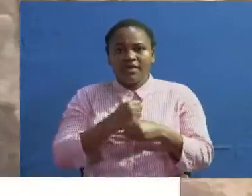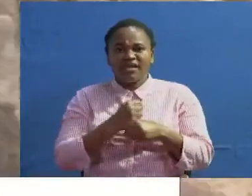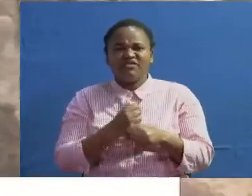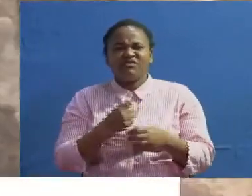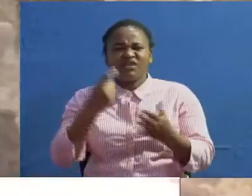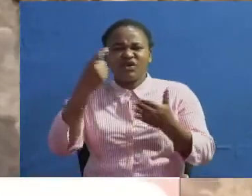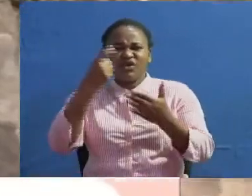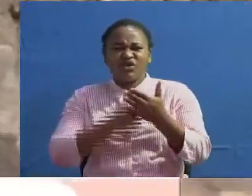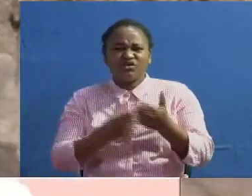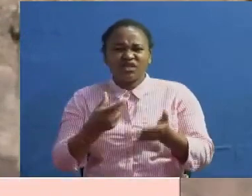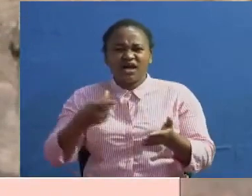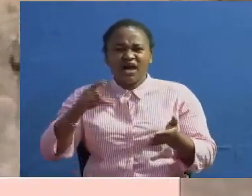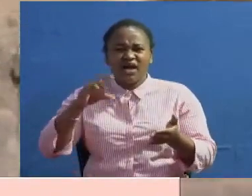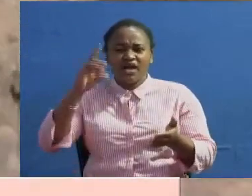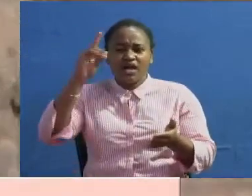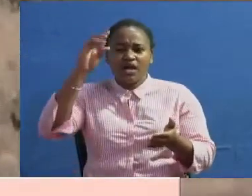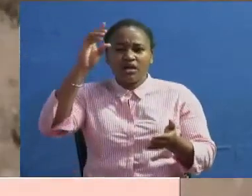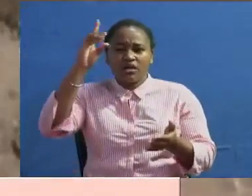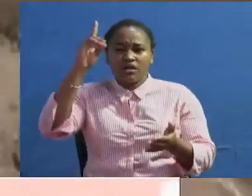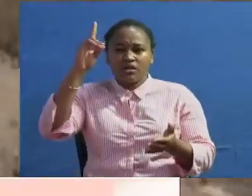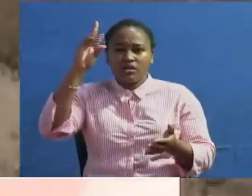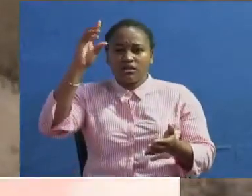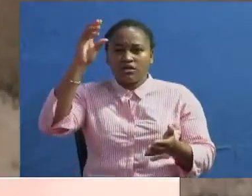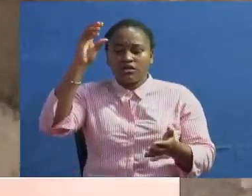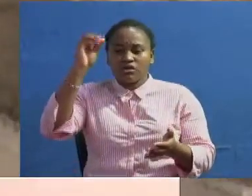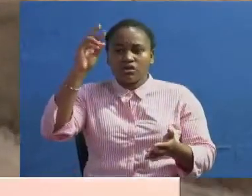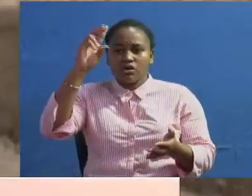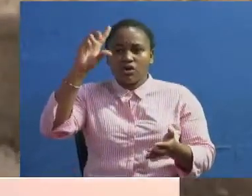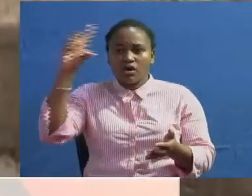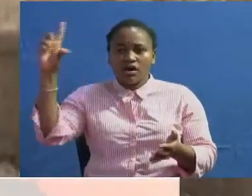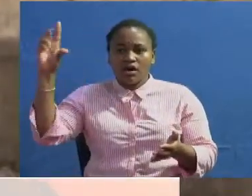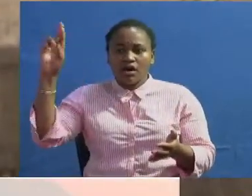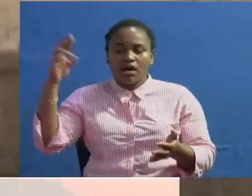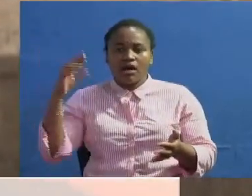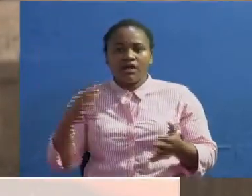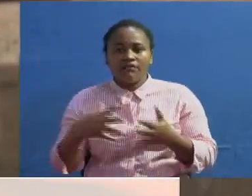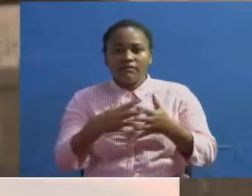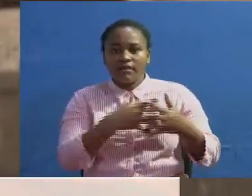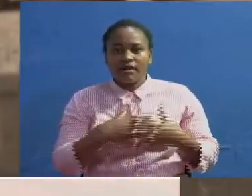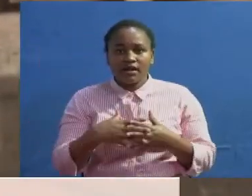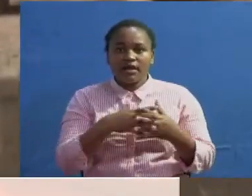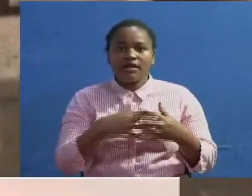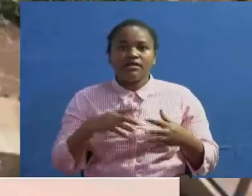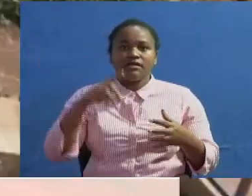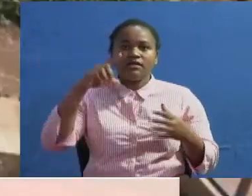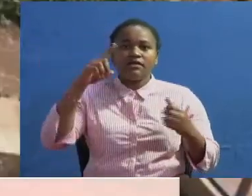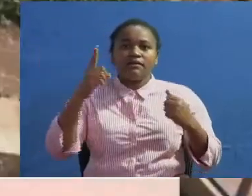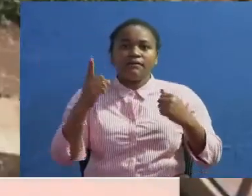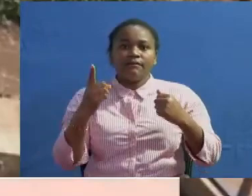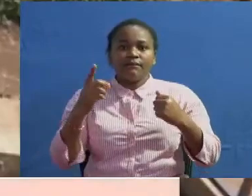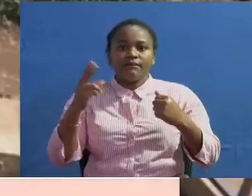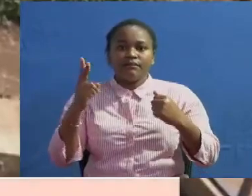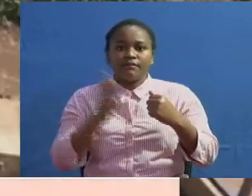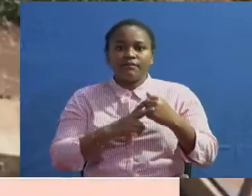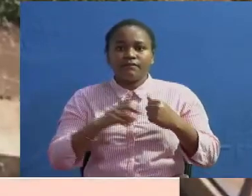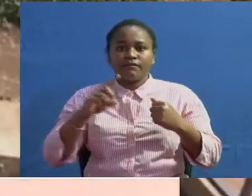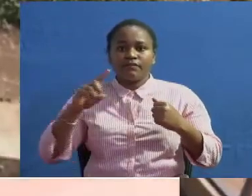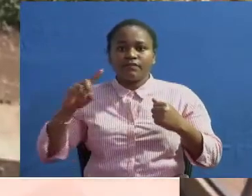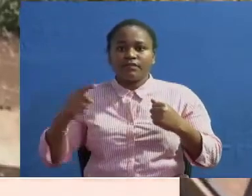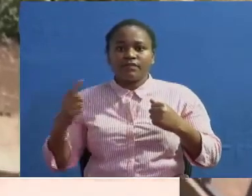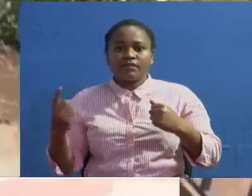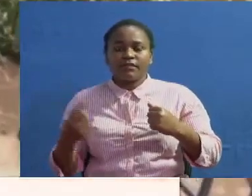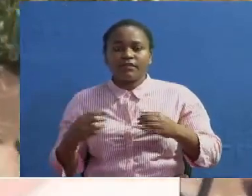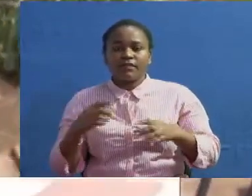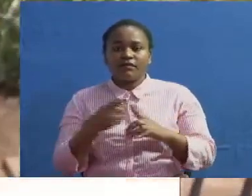ya takriban dola za Marekani 1741 kwa msaada wa kiufundi na ufadhili kutoka kwa mfuko wa